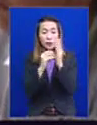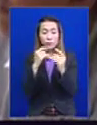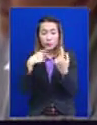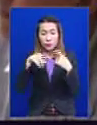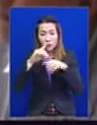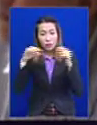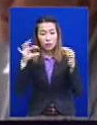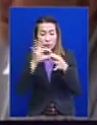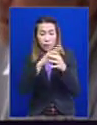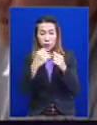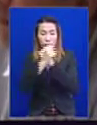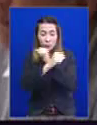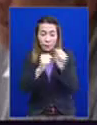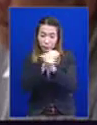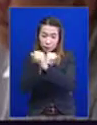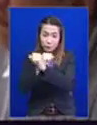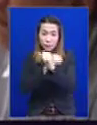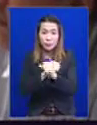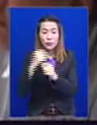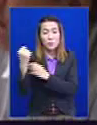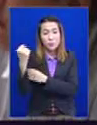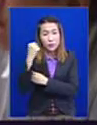ท่องเที่ยวให้มีความเข้มแข็งนั่นเองครับ